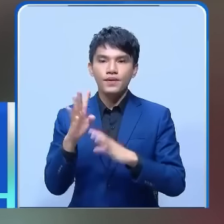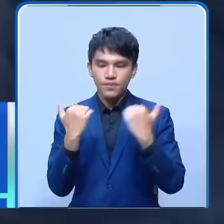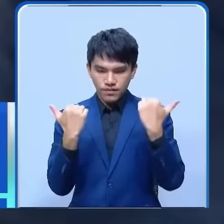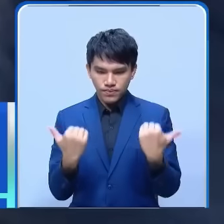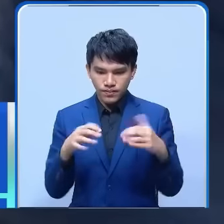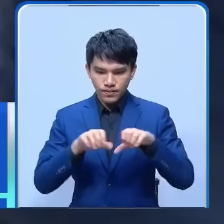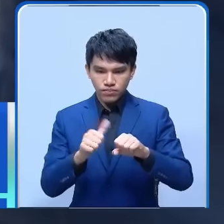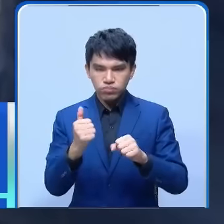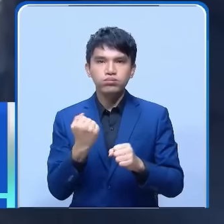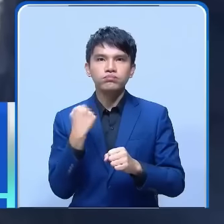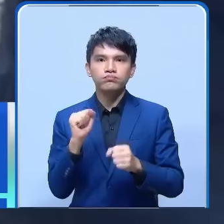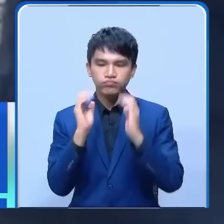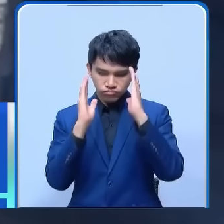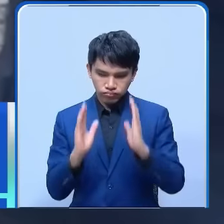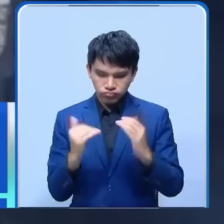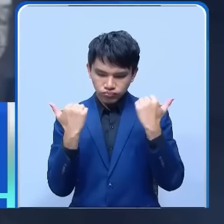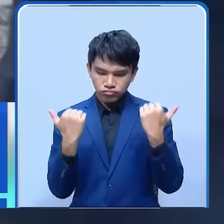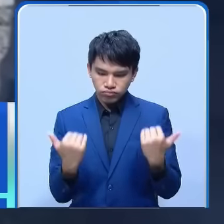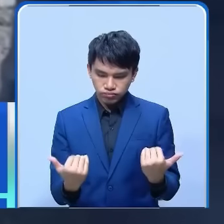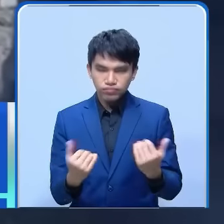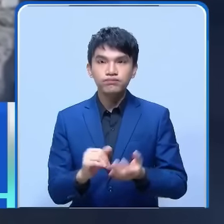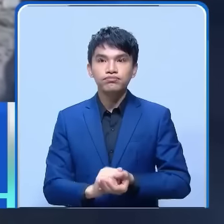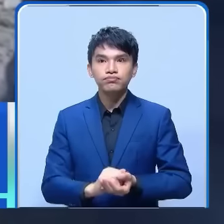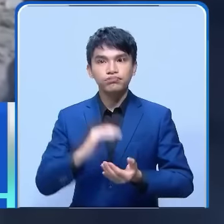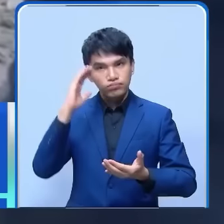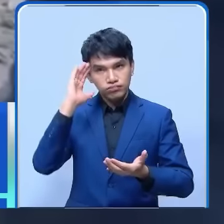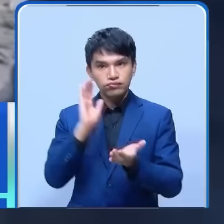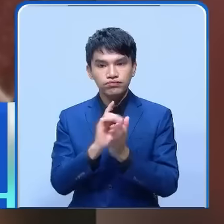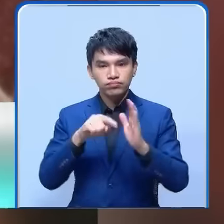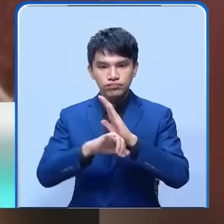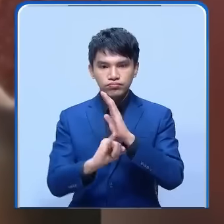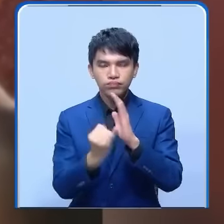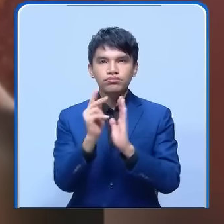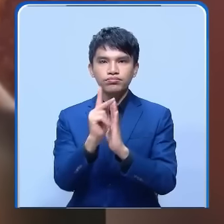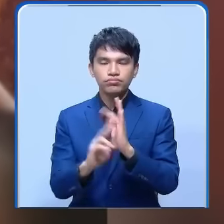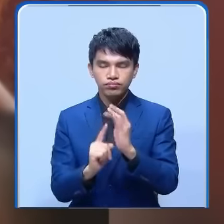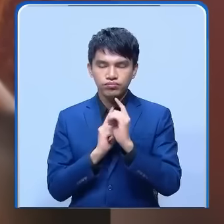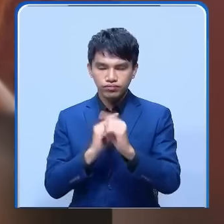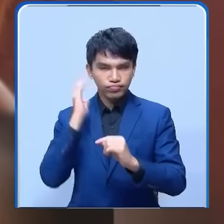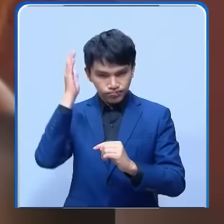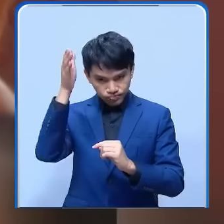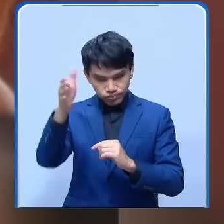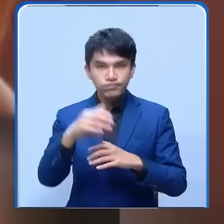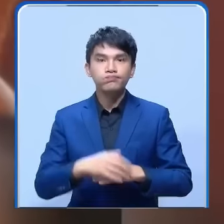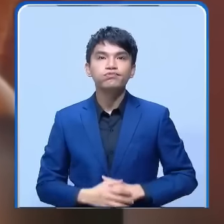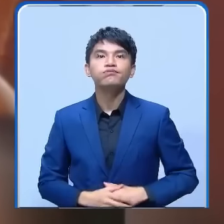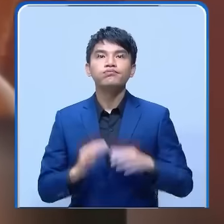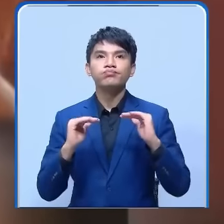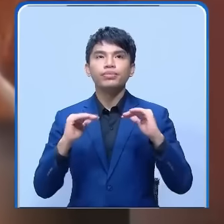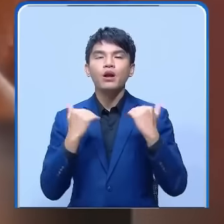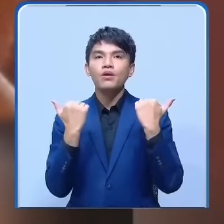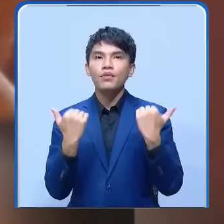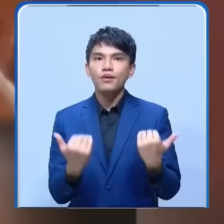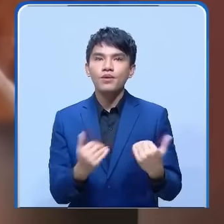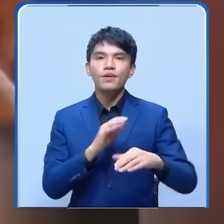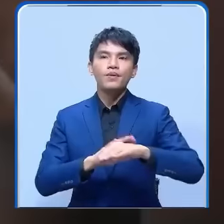มได้แล้ว10คนแล้วก็มีการคุมตัวส่งพนักงานสอบสวนสภ.เมืองจันทบุรีดำเนินคดีตามกฎหมายต่อนะครับ อีกหนึ่งเรื่องคุณผู้ชมคะต้องย้ำเ